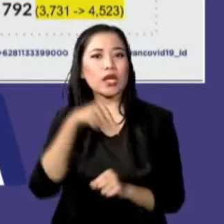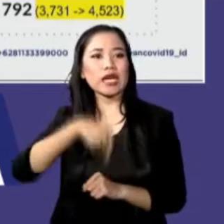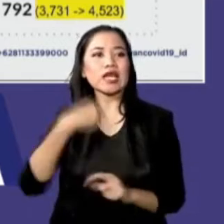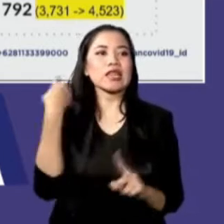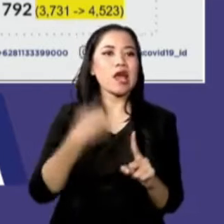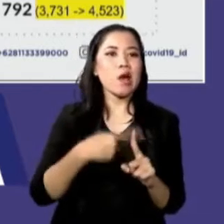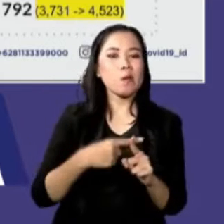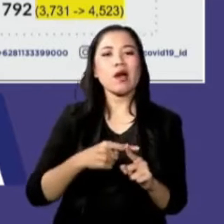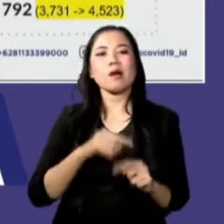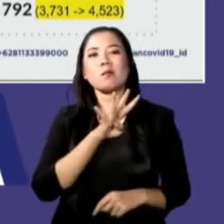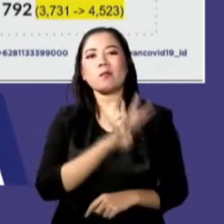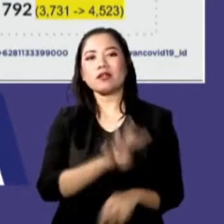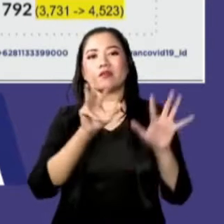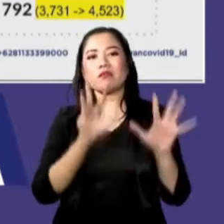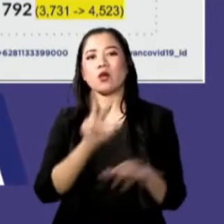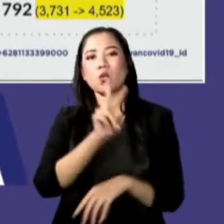sebesar